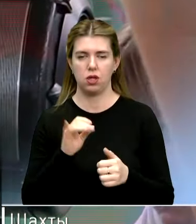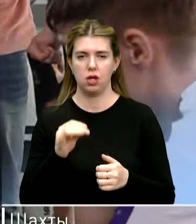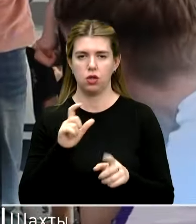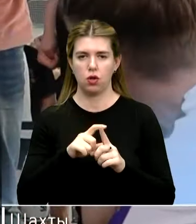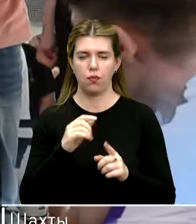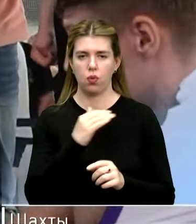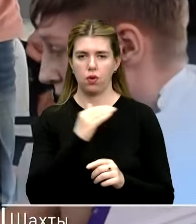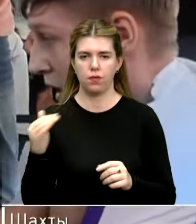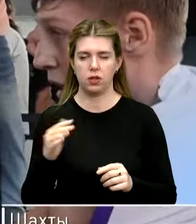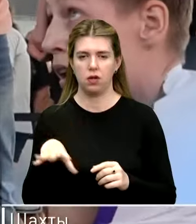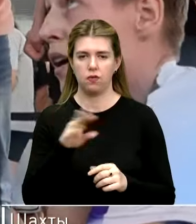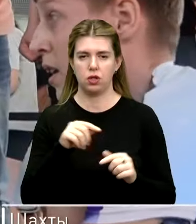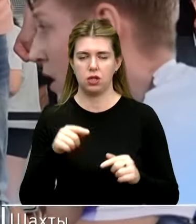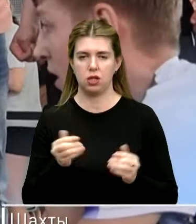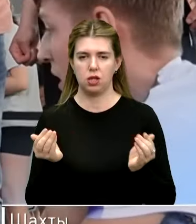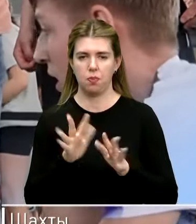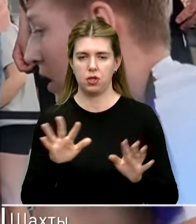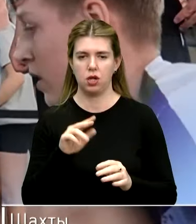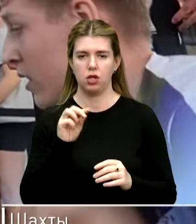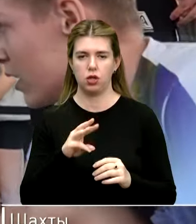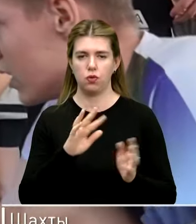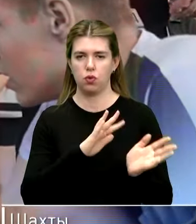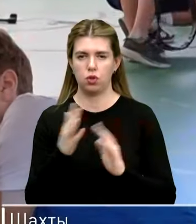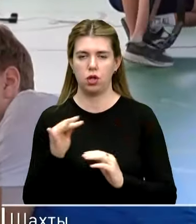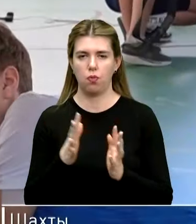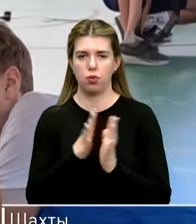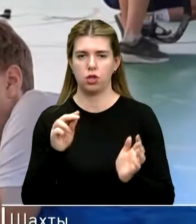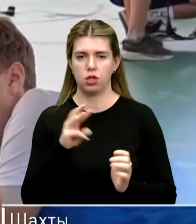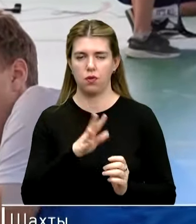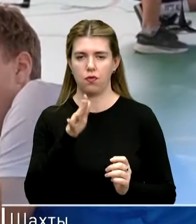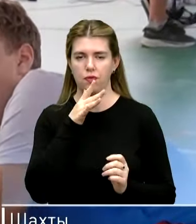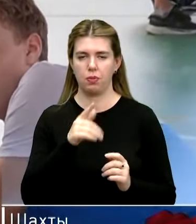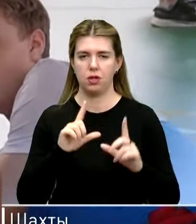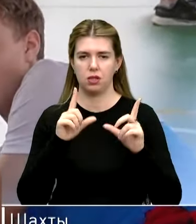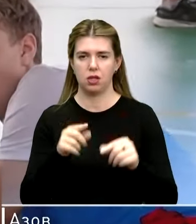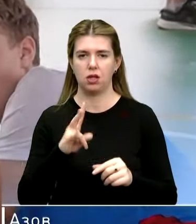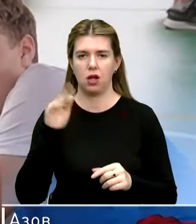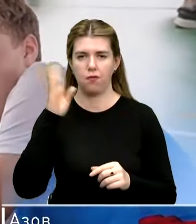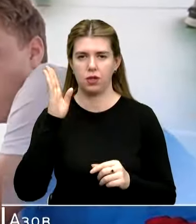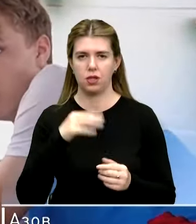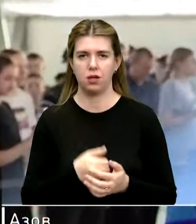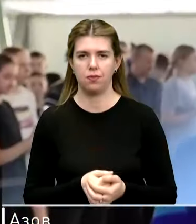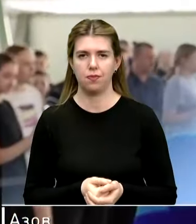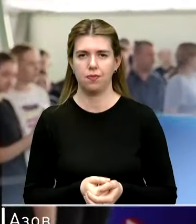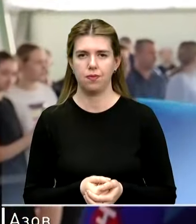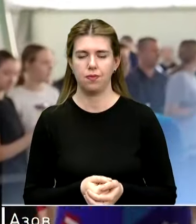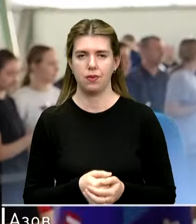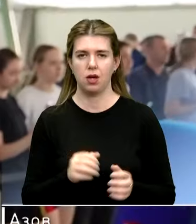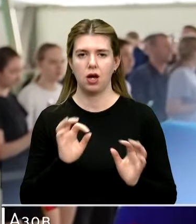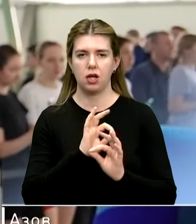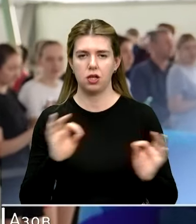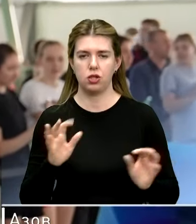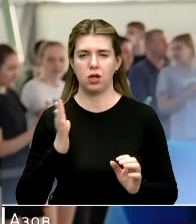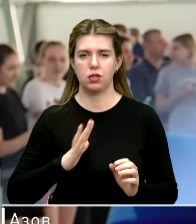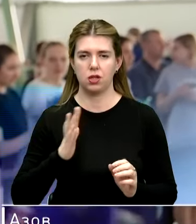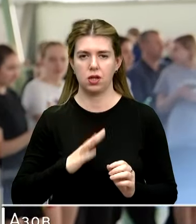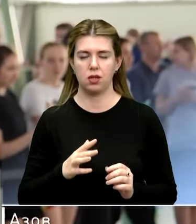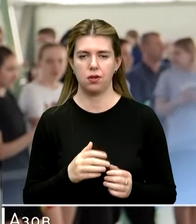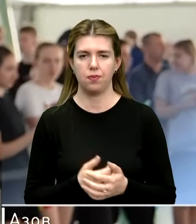к слову, уровень накала здесь не менее, а в некоторых случаях и больше, чем во время заездов на воде. Твои отличные ожидания.